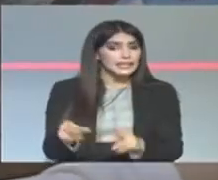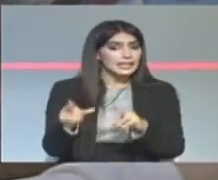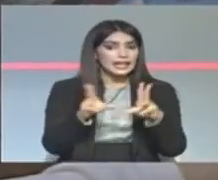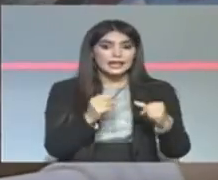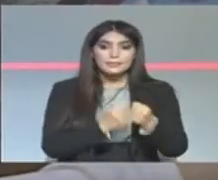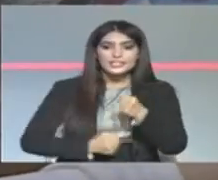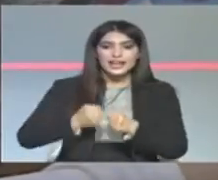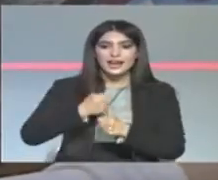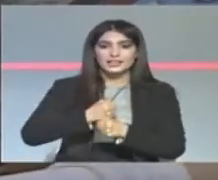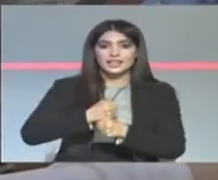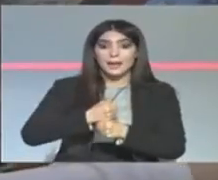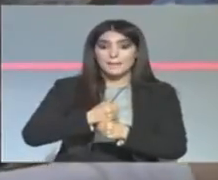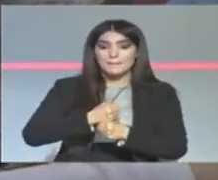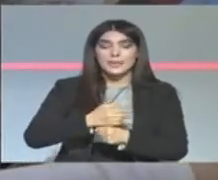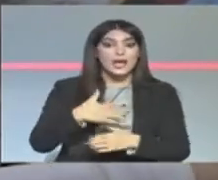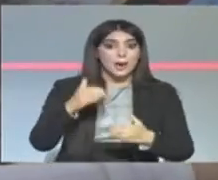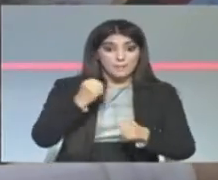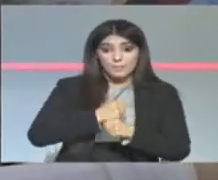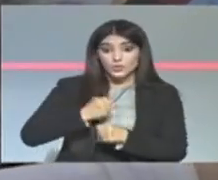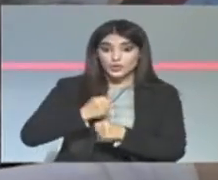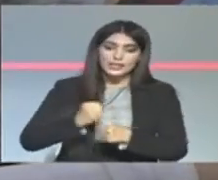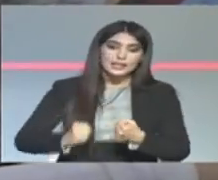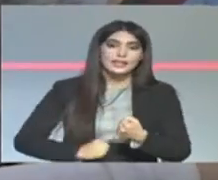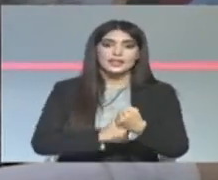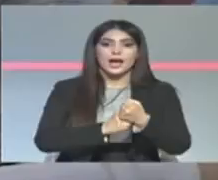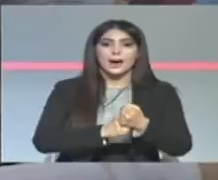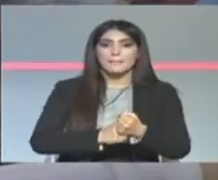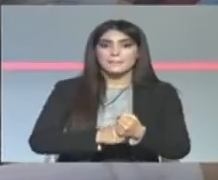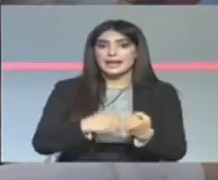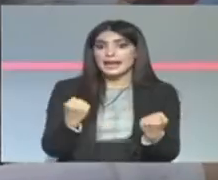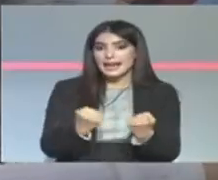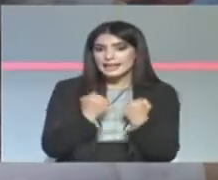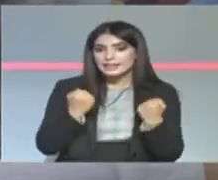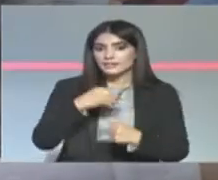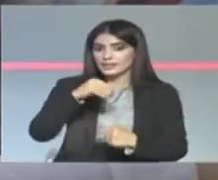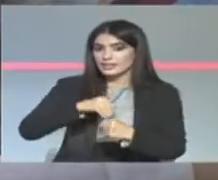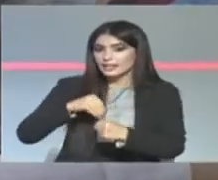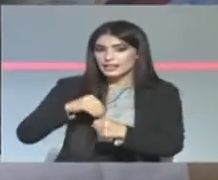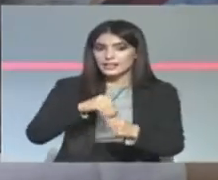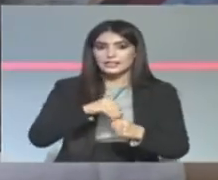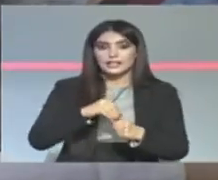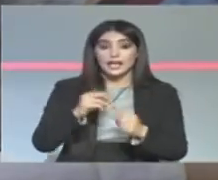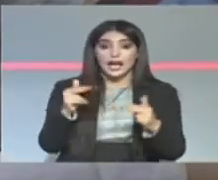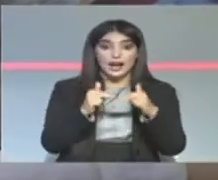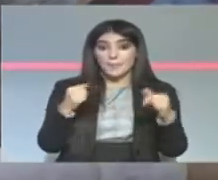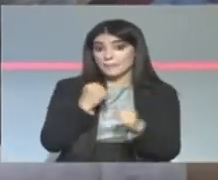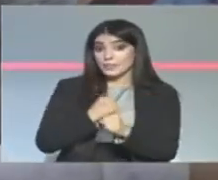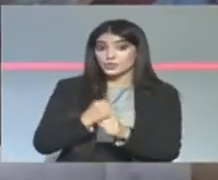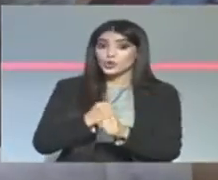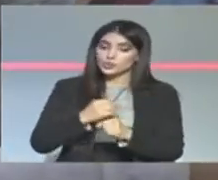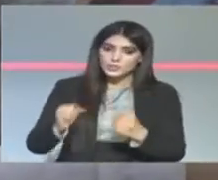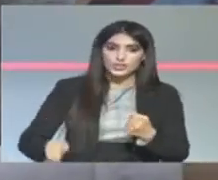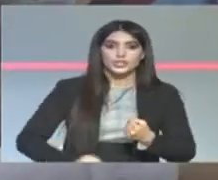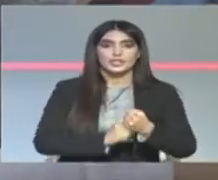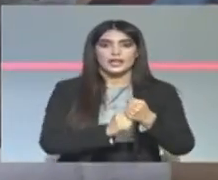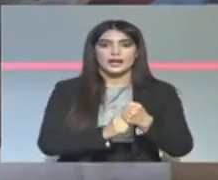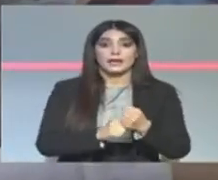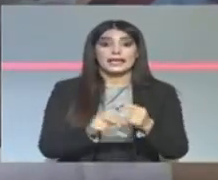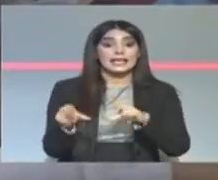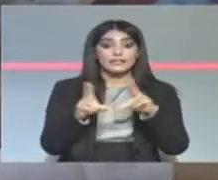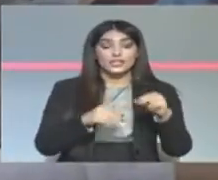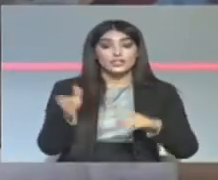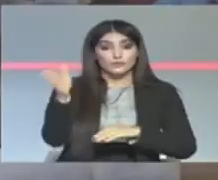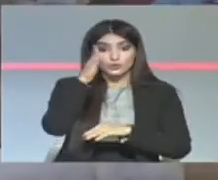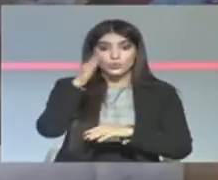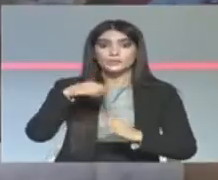مواطن شغل ويدعم الحركيه الاقتصاديه على مستوى مع نهائي التشغيل يمكن زياده الدوله